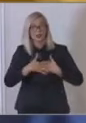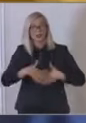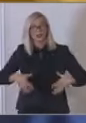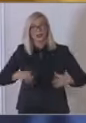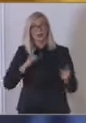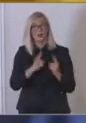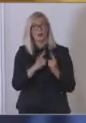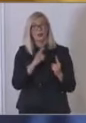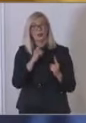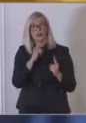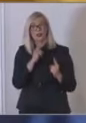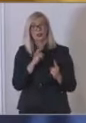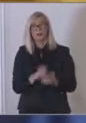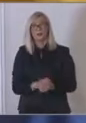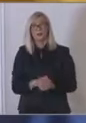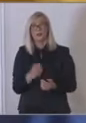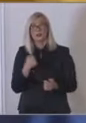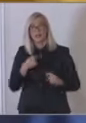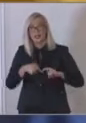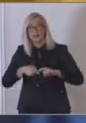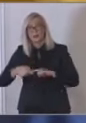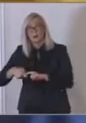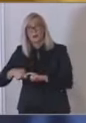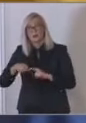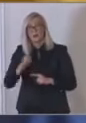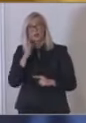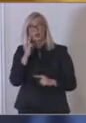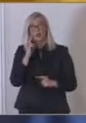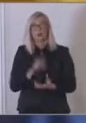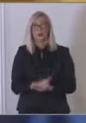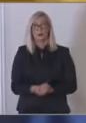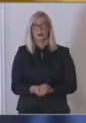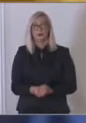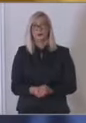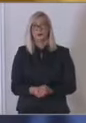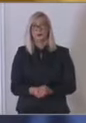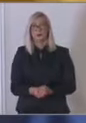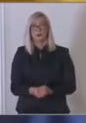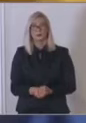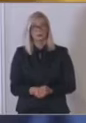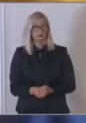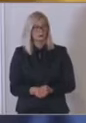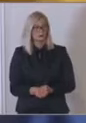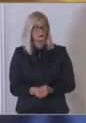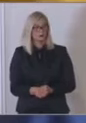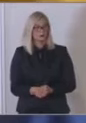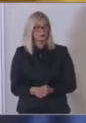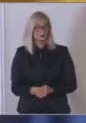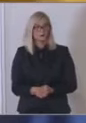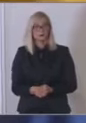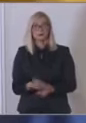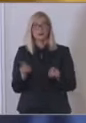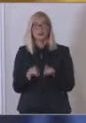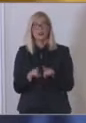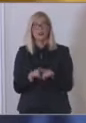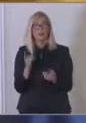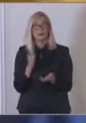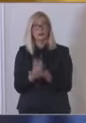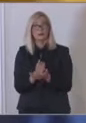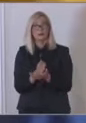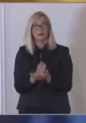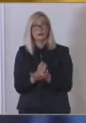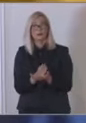me Shkupin në më pak se një orë realisht të lëvizjes. Më vjen gjithashtu mirë që ka gatishmëri të plotë